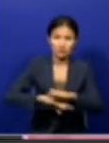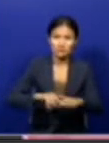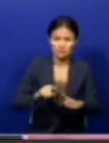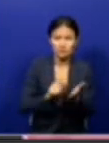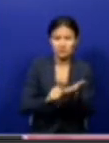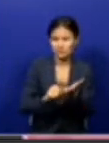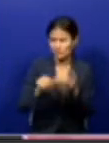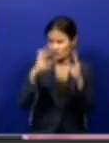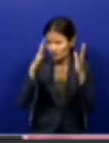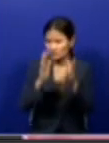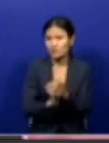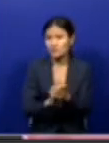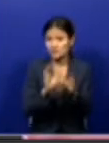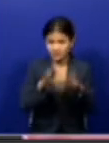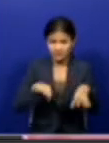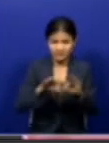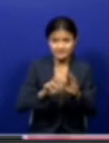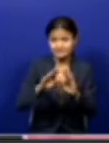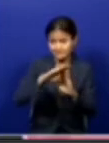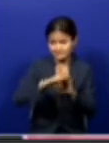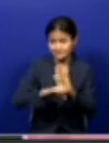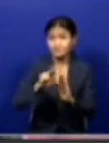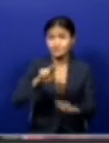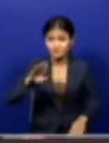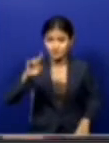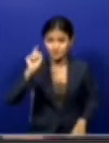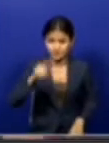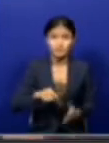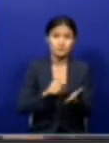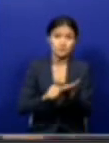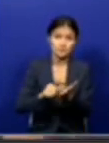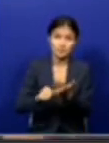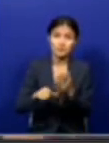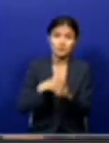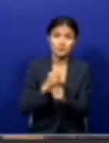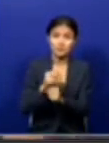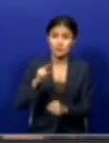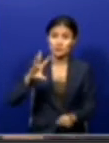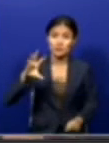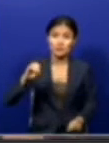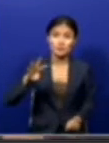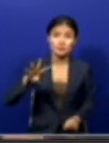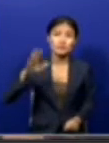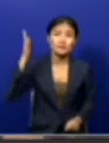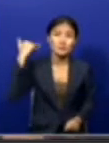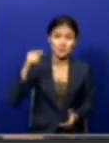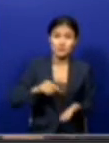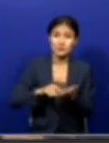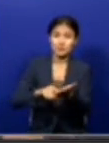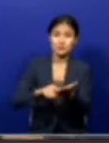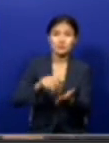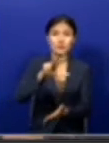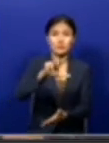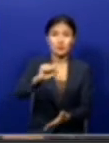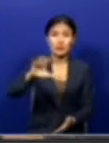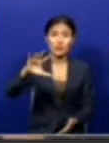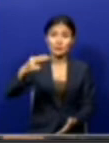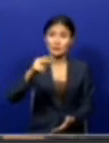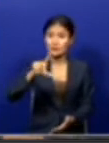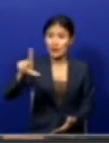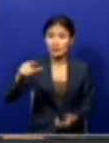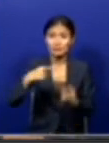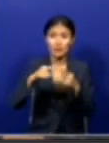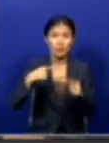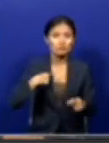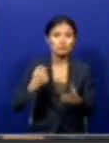บบอย่างที่ผมเรียนทราบว่าปี2554นะครับที่รัฐบาลเพื่อไทยที่นำเสนอ 350,000 ล้านเราก็ไม่มีโอกาสได้ทำถ้างั้